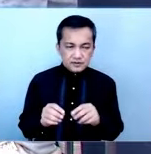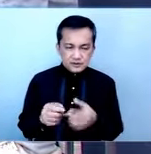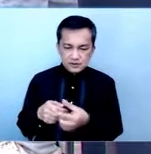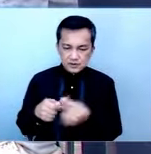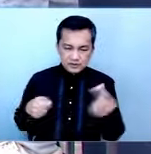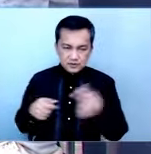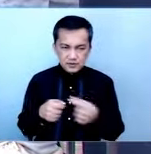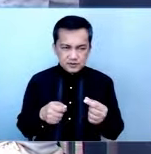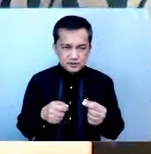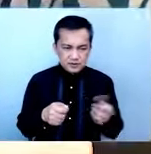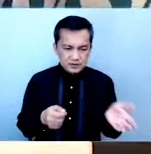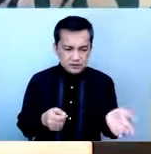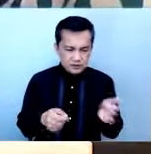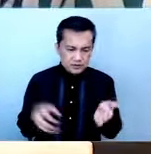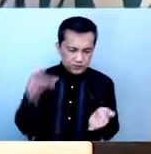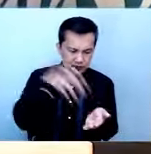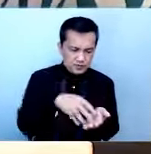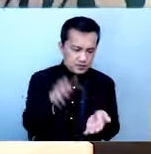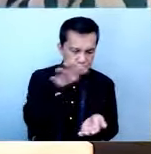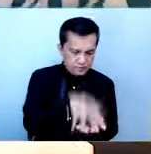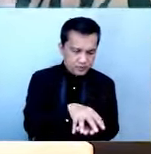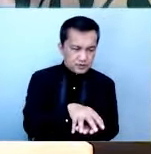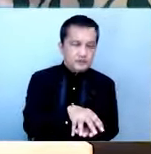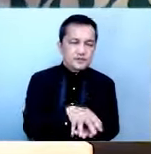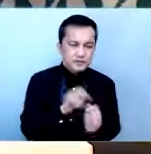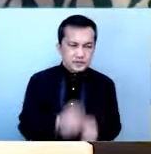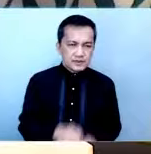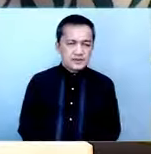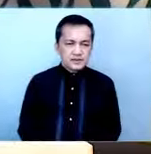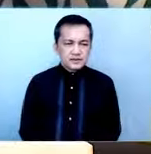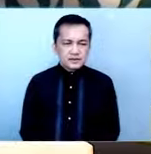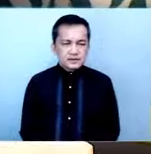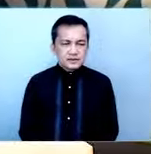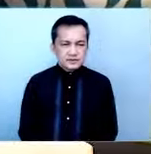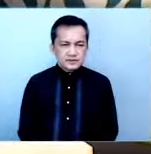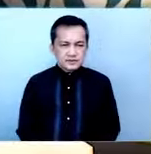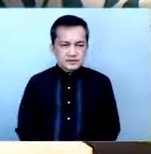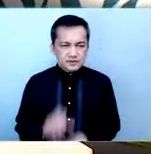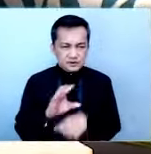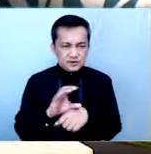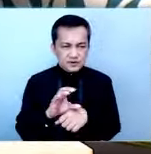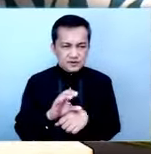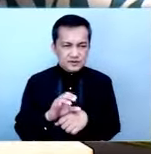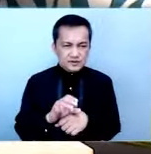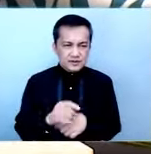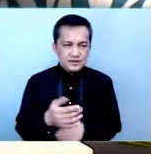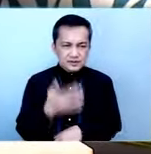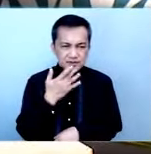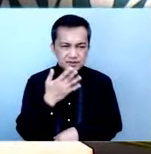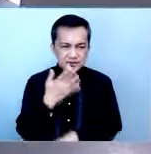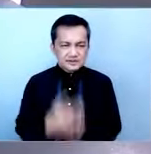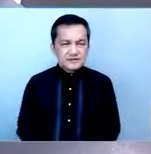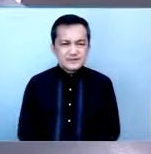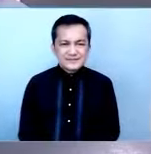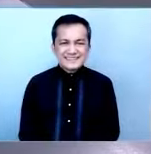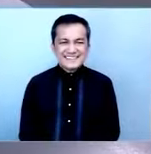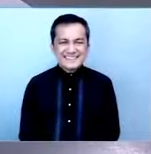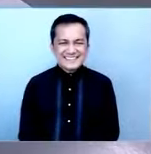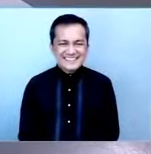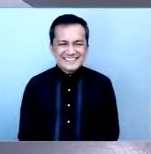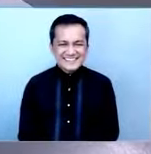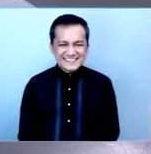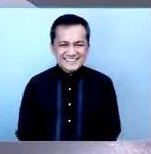airtight container. Mm-hmm. Pwede pa po siya. Ito, medyo airtight container. Container yung chocolate. Sir, patikim natin. Yes, pakibigyan